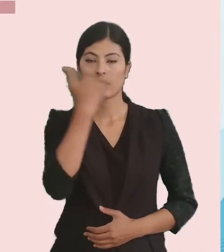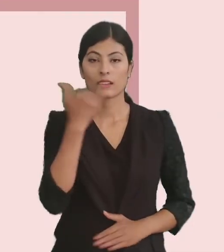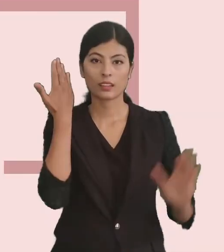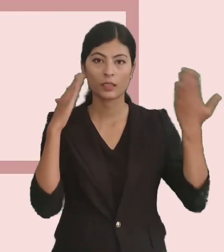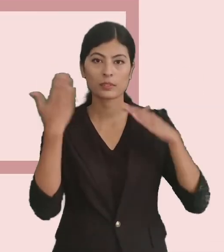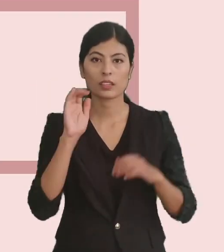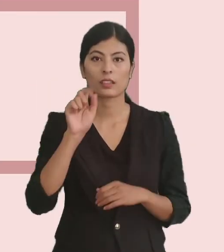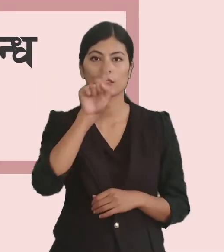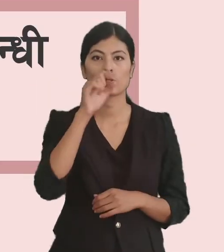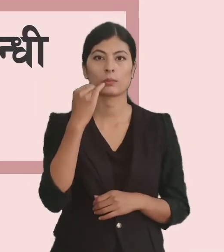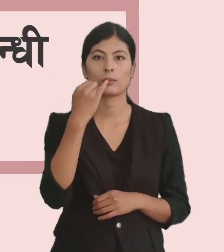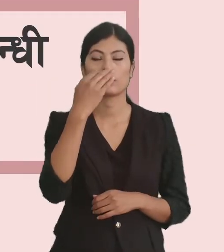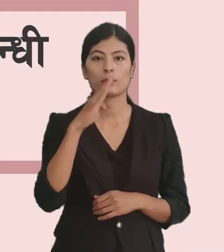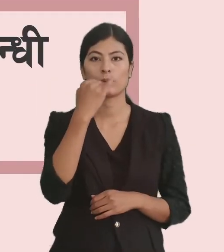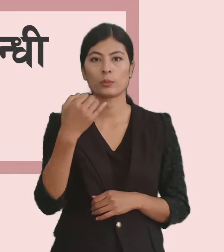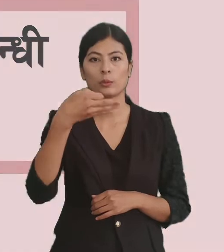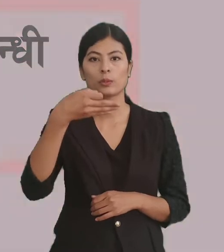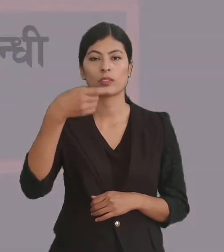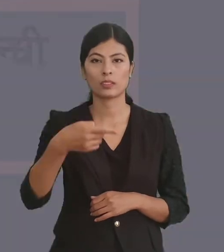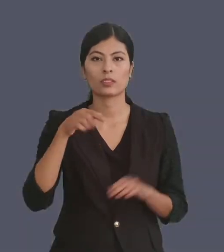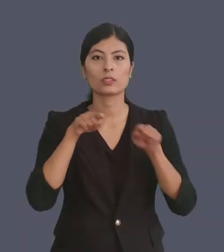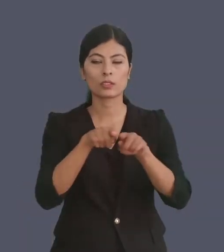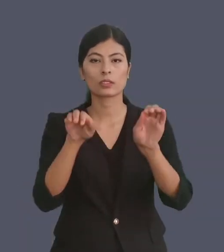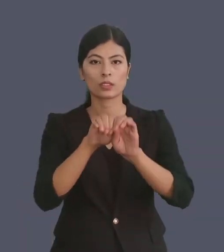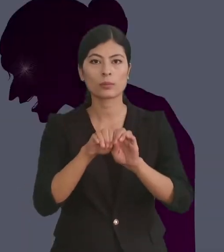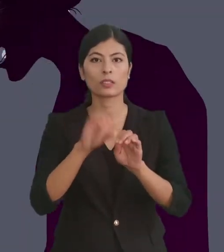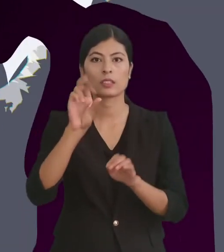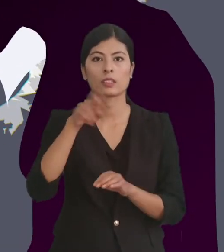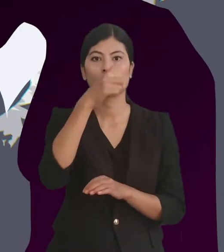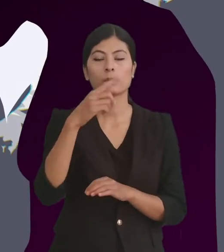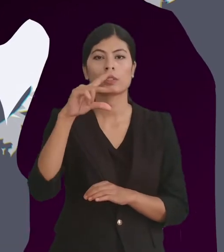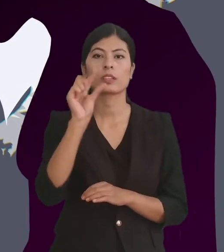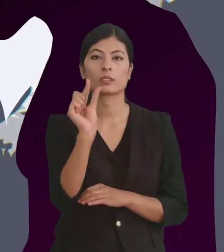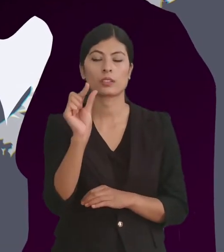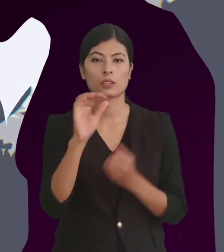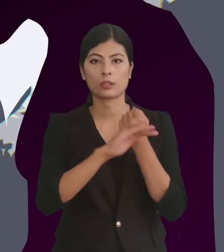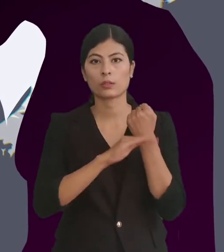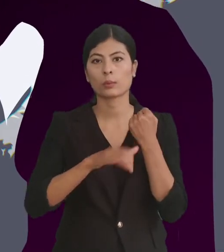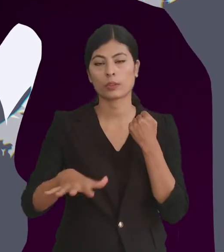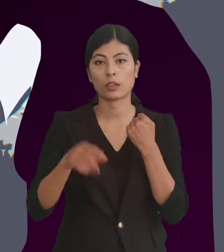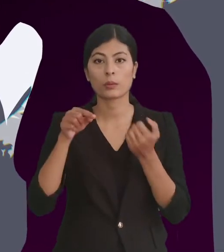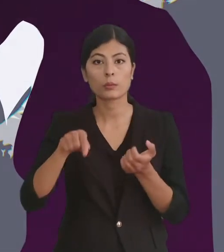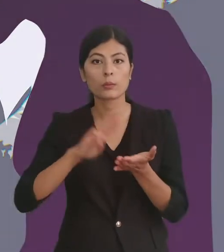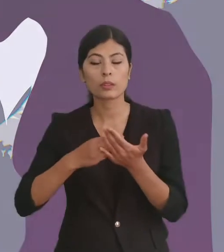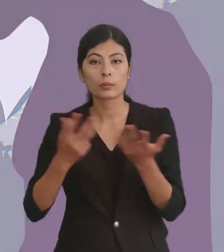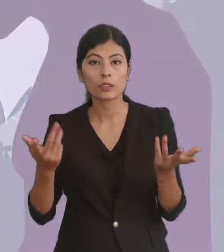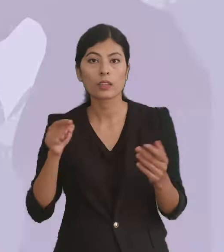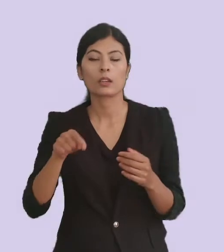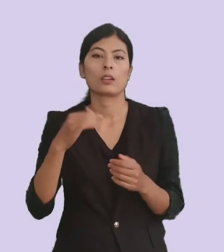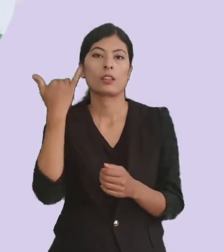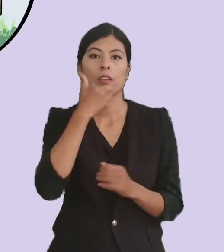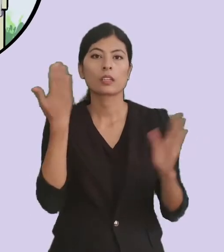लैङ्गिक हिंसा सम्बोधन सम्बन्धी प्रेषण प्रणाली। लैङ्गिक हिंसा सम्बोधन सम्बन्धी प्रेषण प्रणाली भनेको